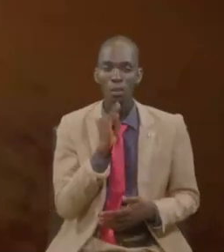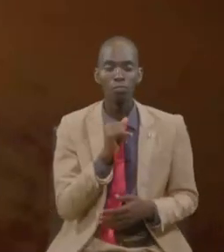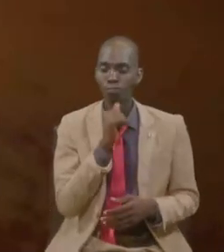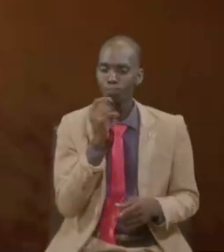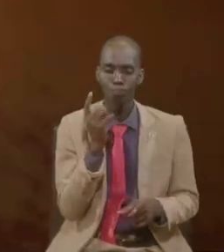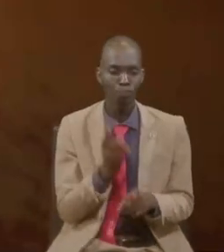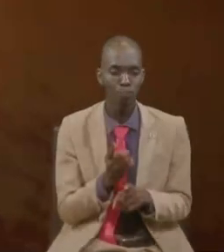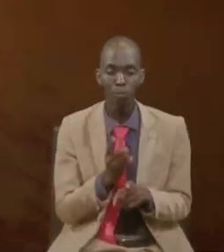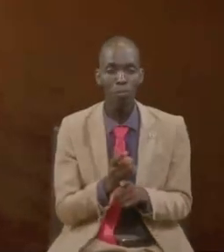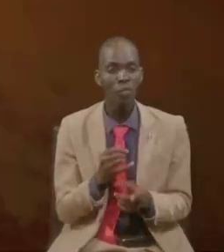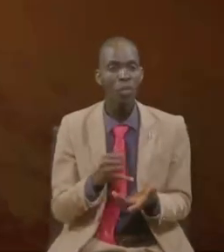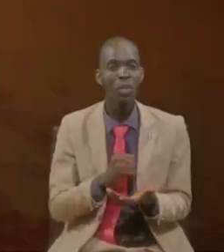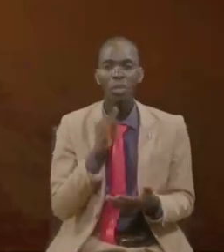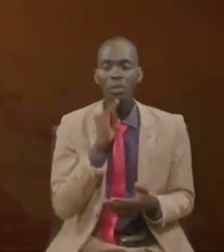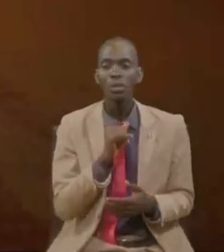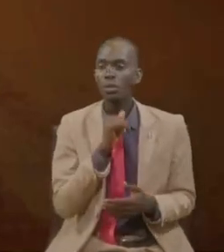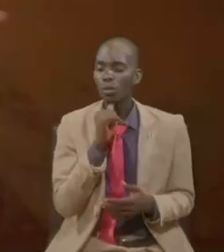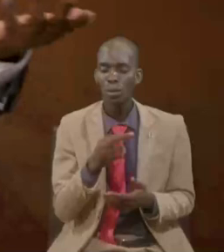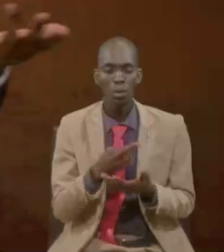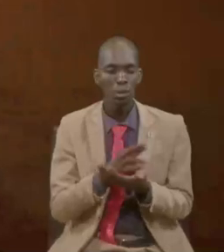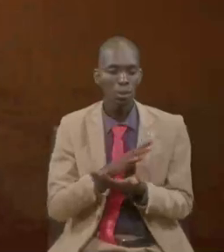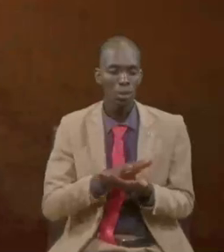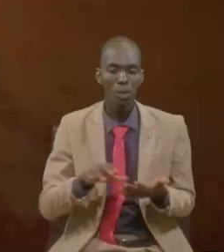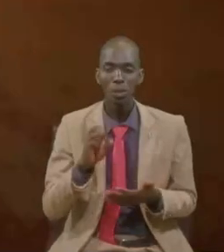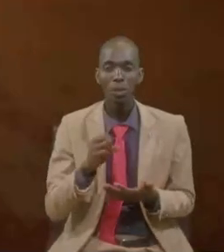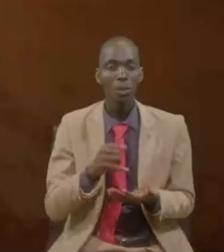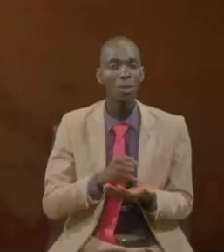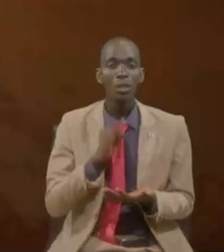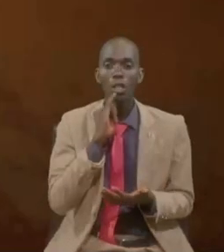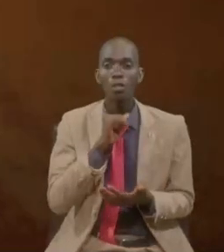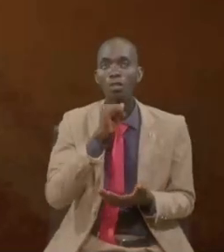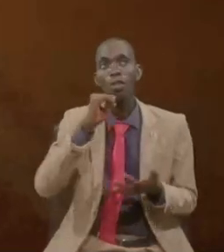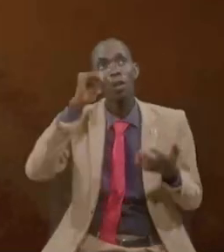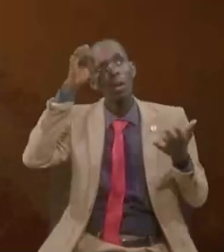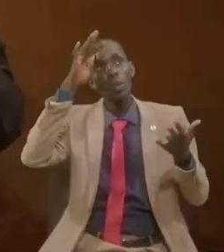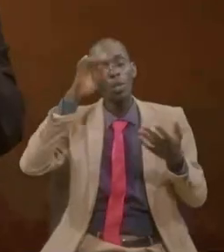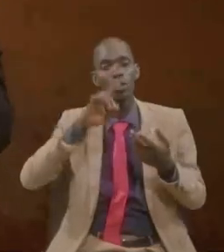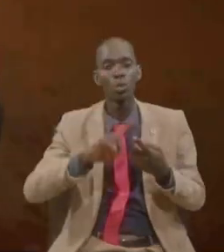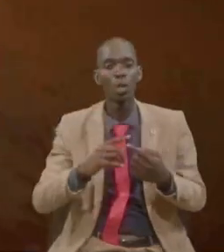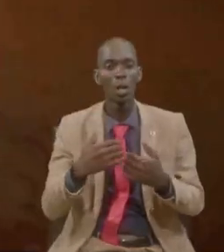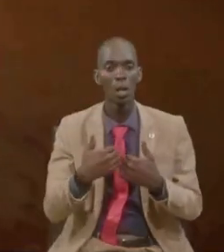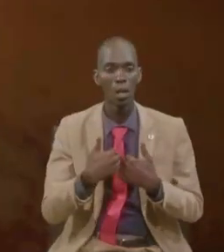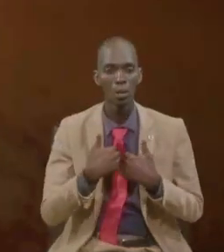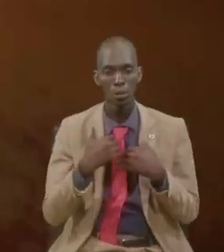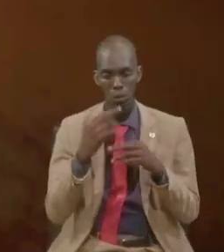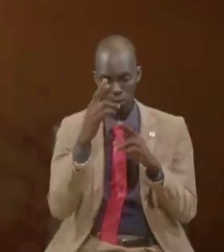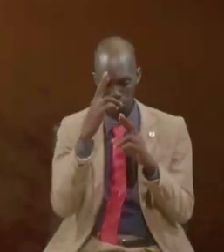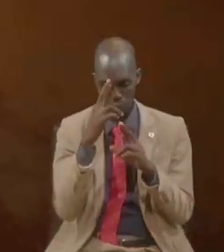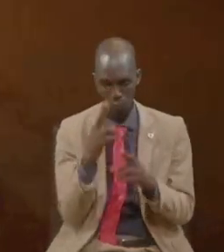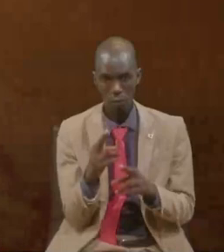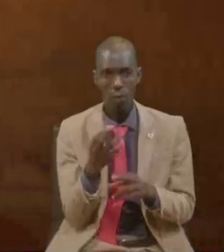Il n'est pas bon. Il n'est pas juste. Il n'est pas escompté. Il n'est pas